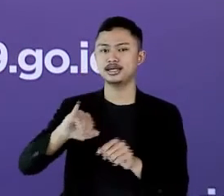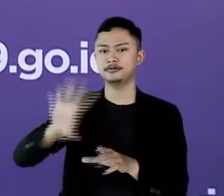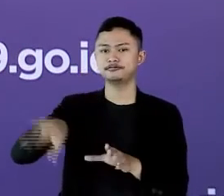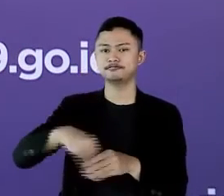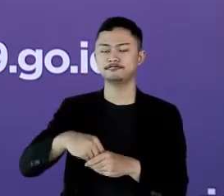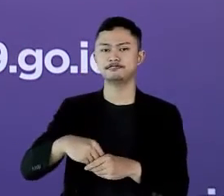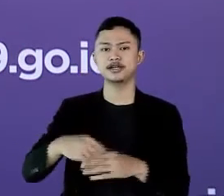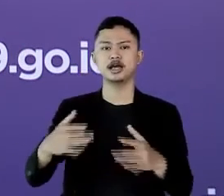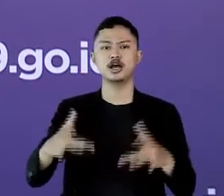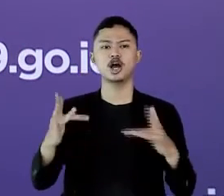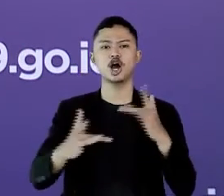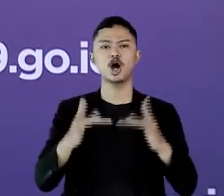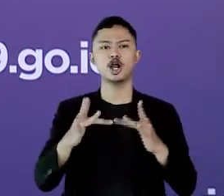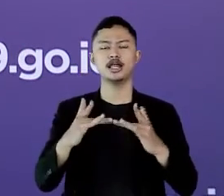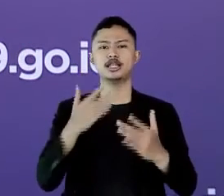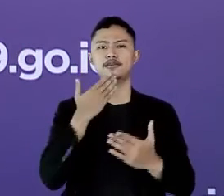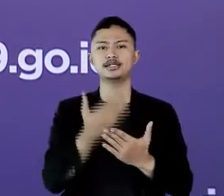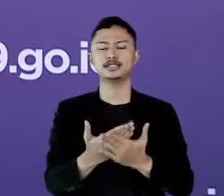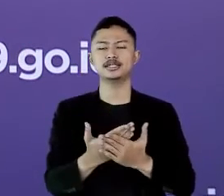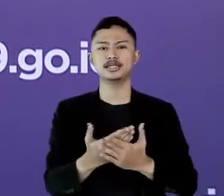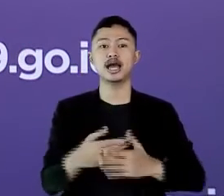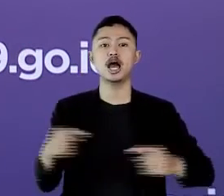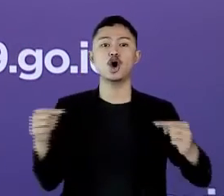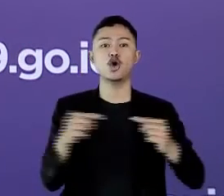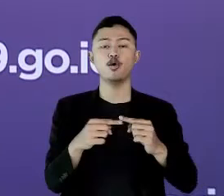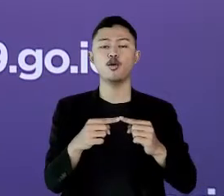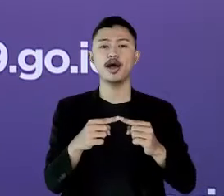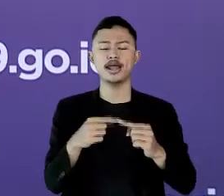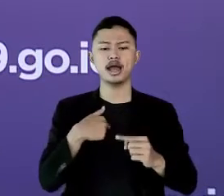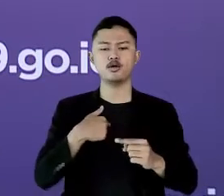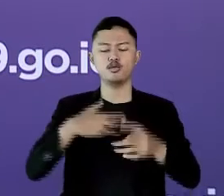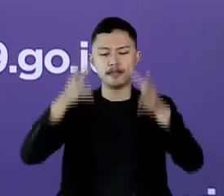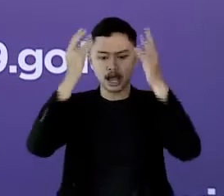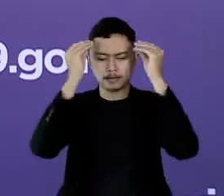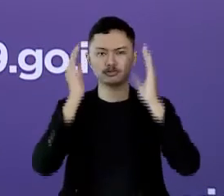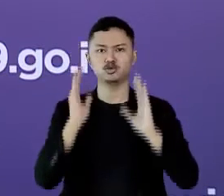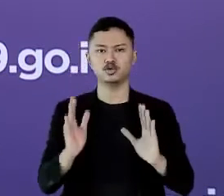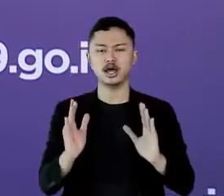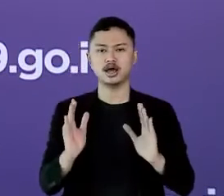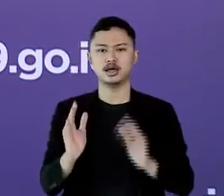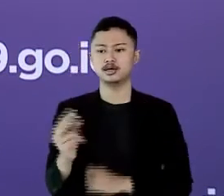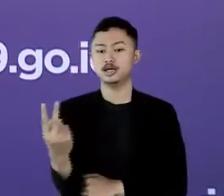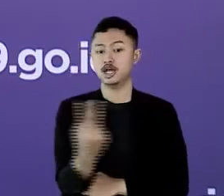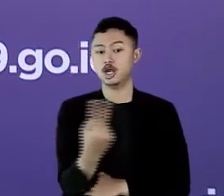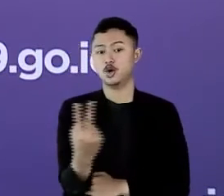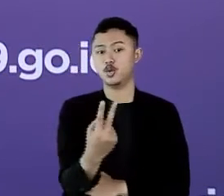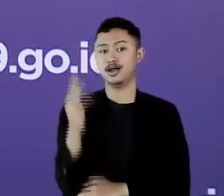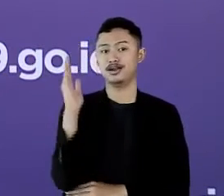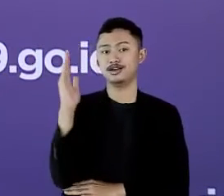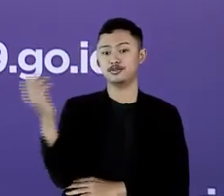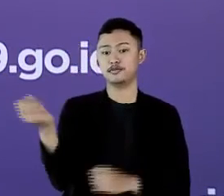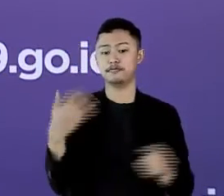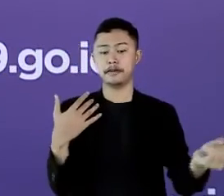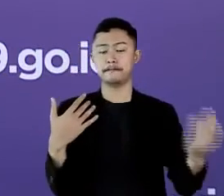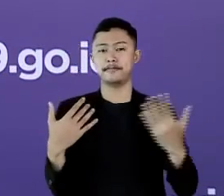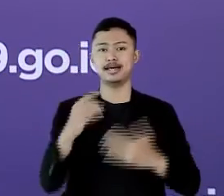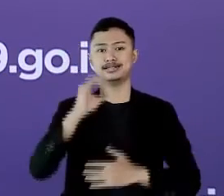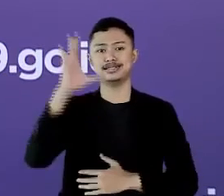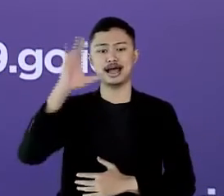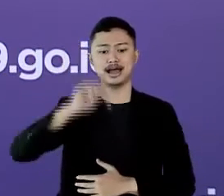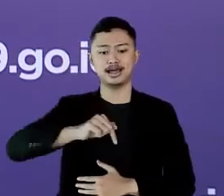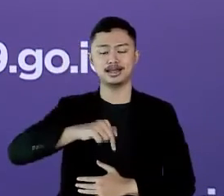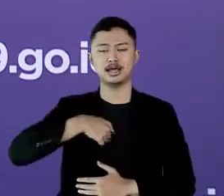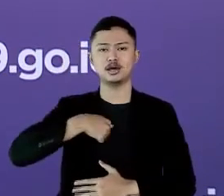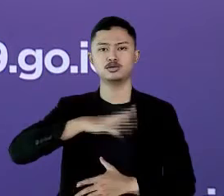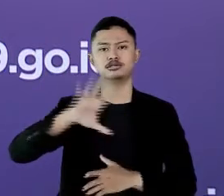bergabung bersama kami secara virtual. Ada garis merah ya lah yang kemudian saya bisa tarik ya, dari apa yang sudah disampaikan oleh kedua narasumber kita pada kesempatan hari